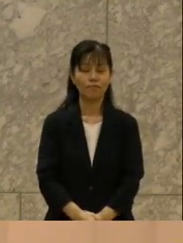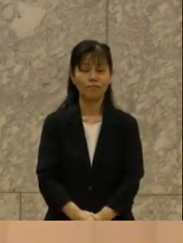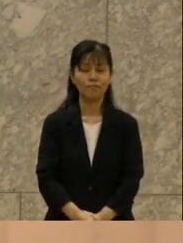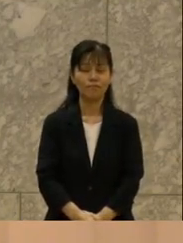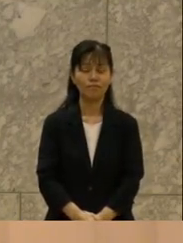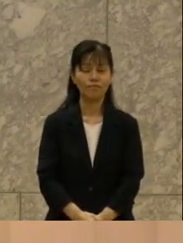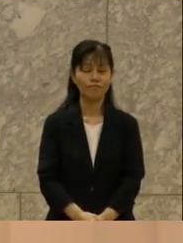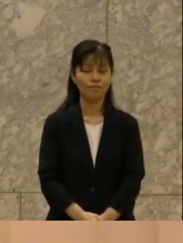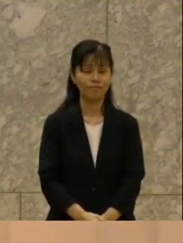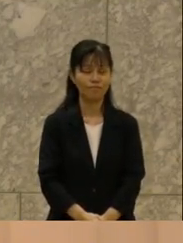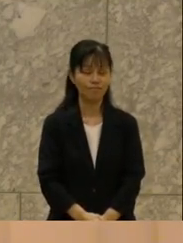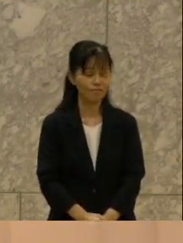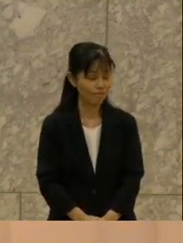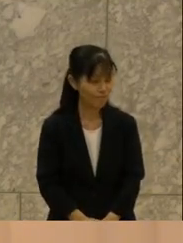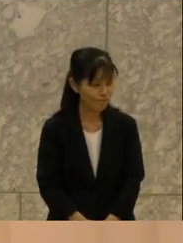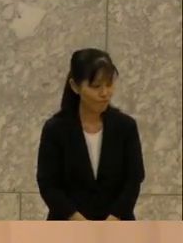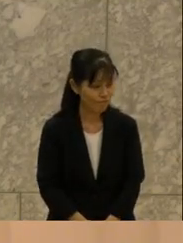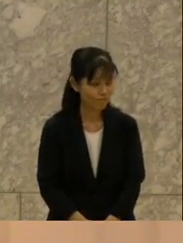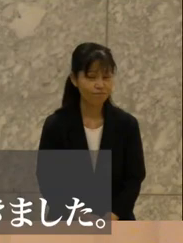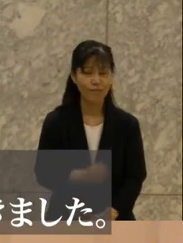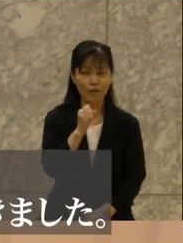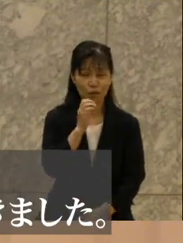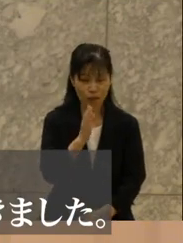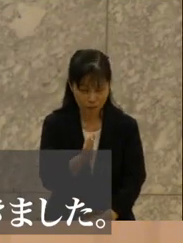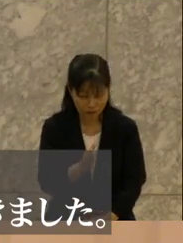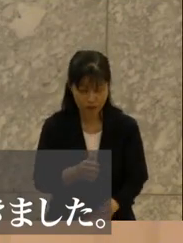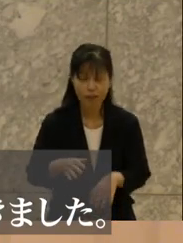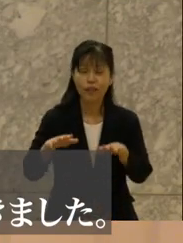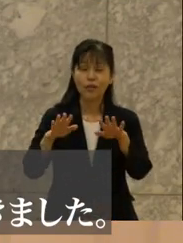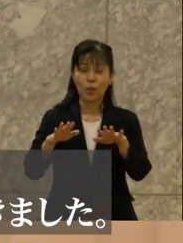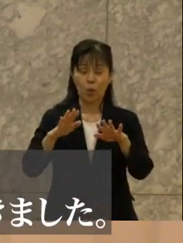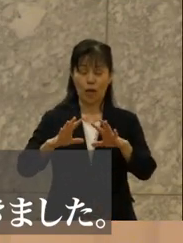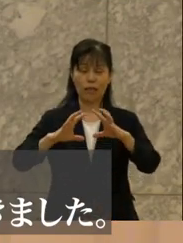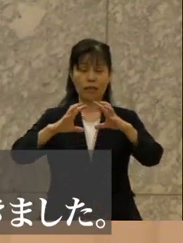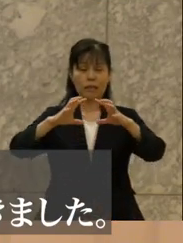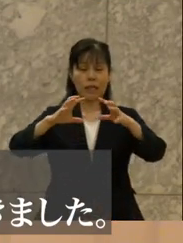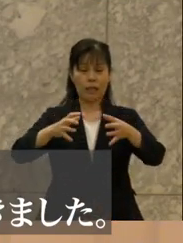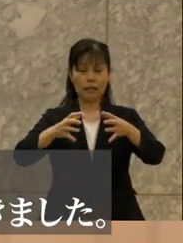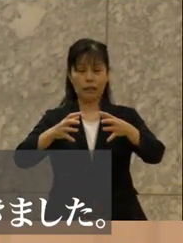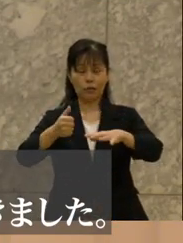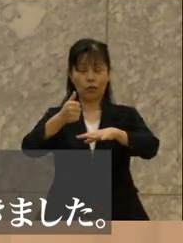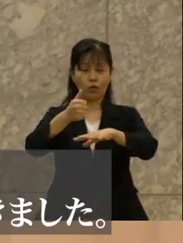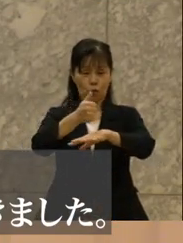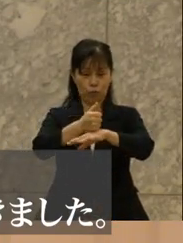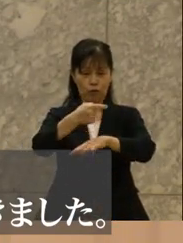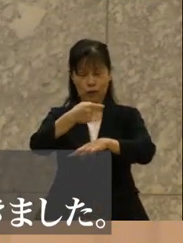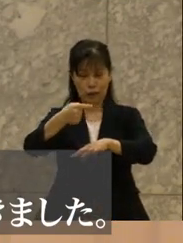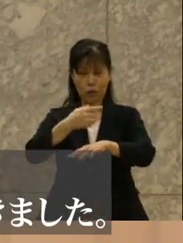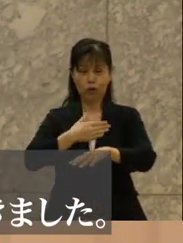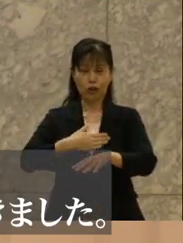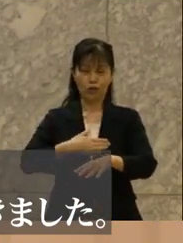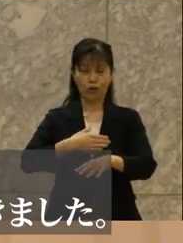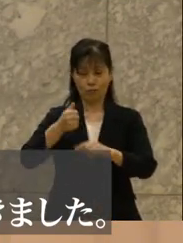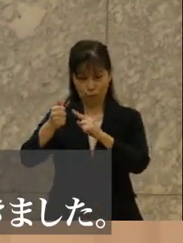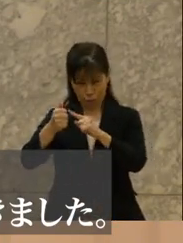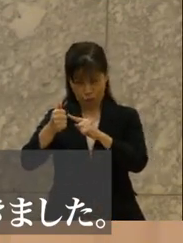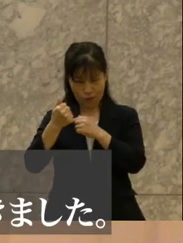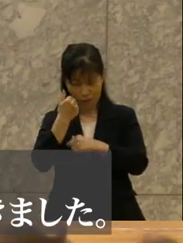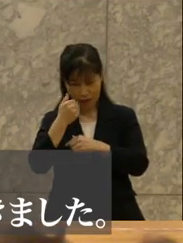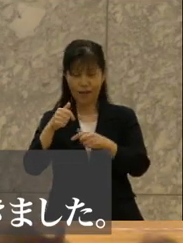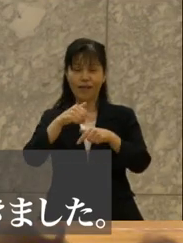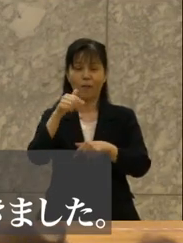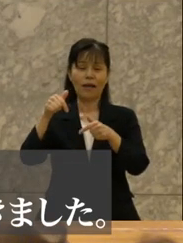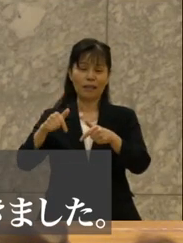もうめちゃくちゃ緊張してるんですけれどもお願いします今日は世界頂点世界一を知る男山西選手と